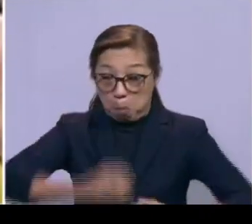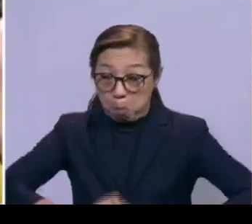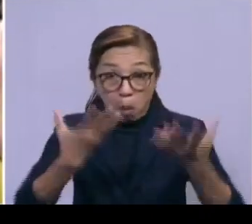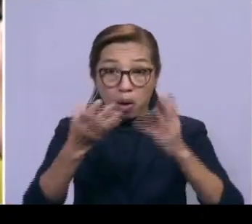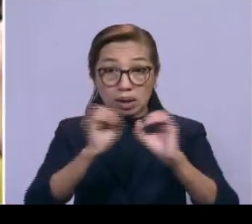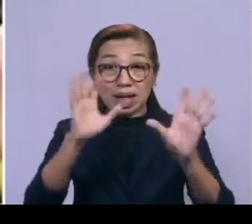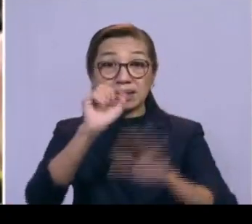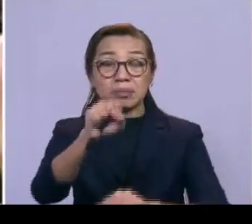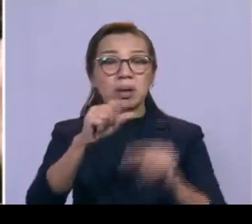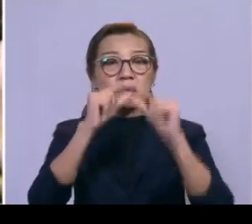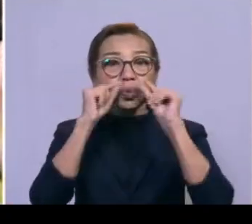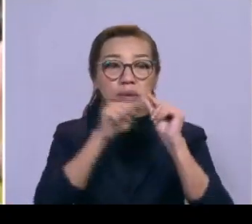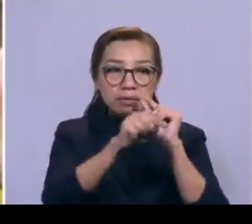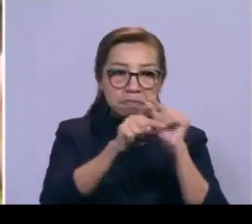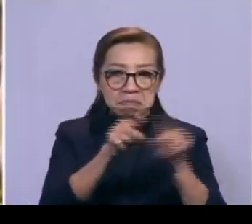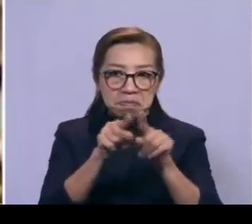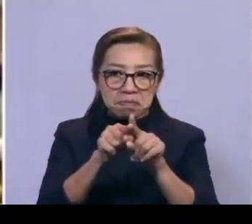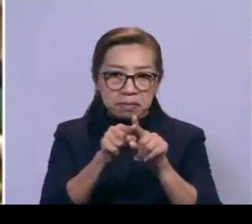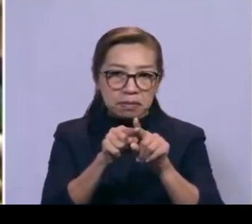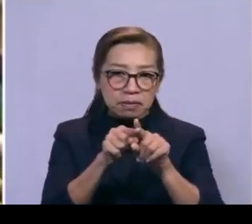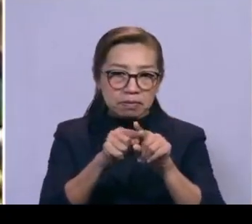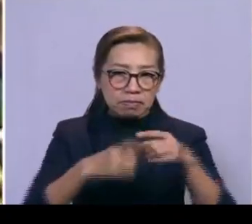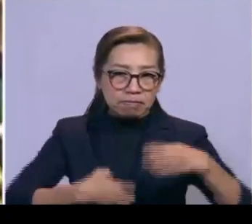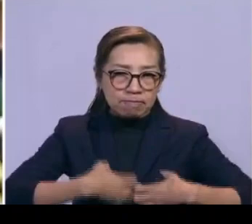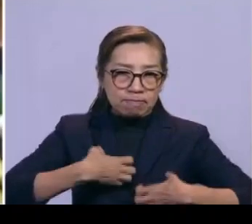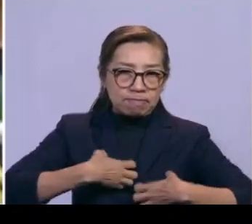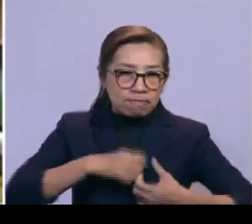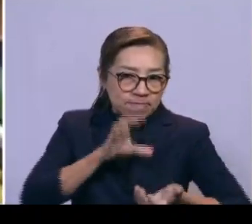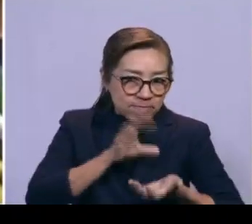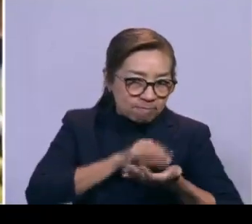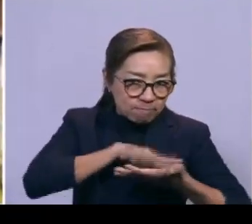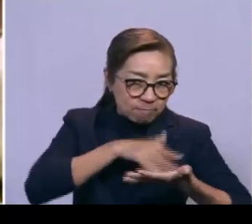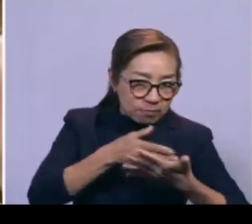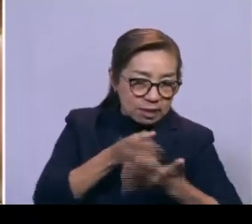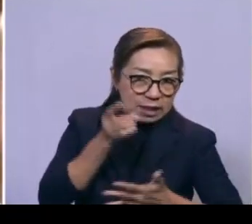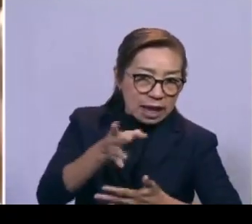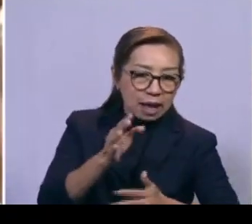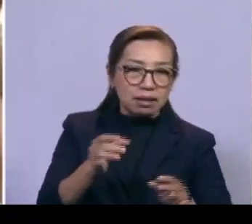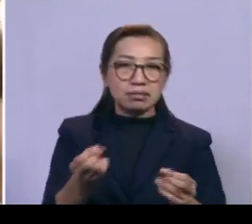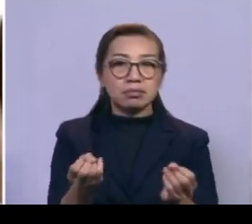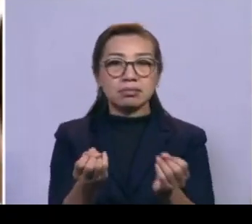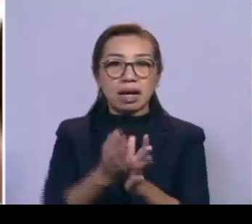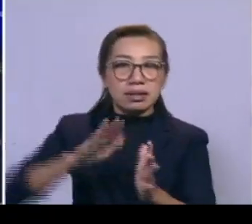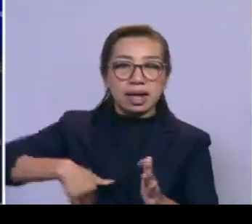เลยพี่ชีวิตไม่มีหรอกครับจะไปโอ้โหจะไปคิดซ่อนเงื่อนเบื้องหลังไม่มีนะครับเหมือนกัน